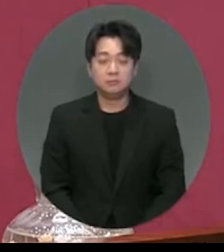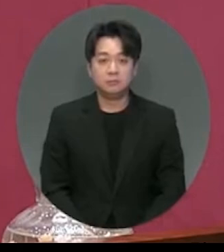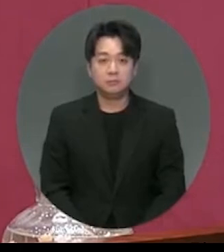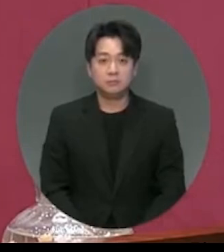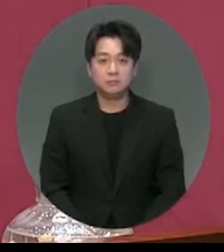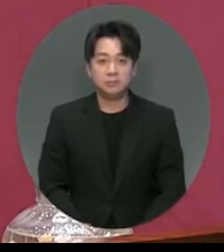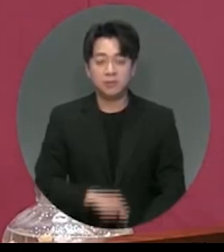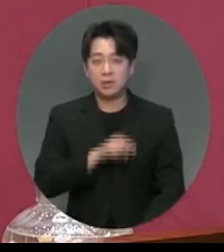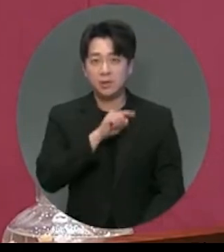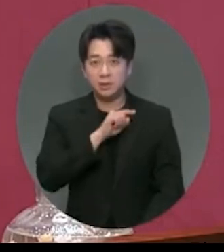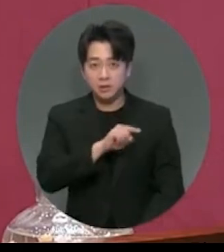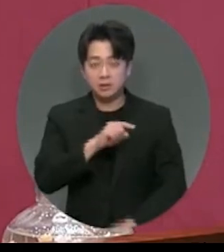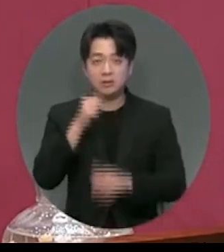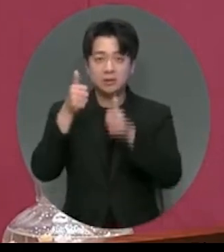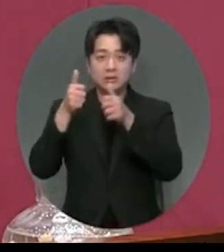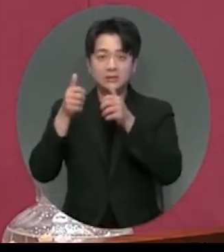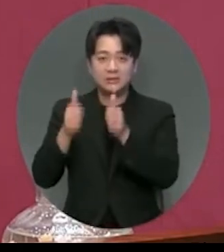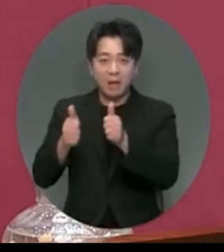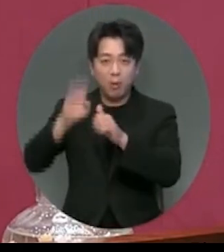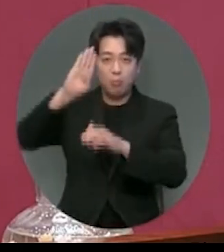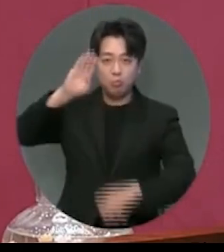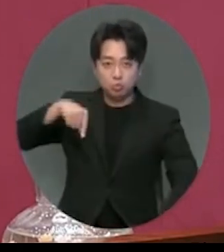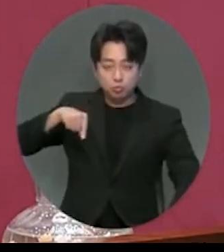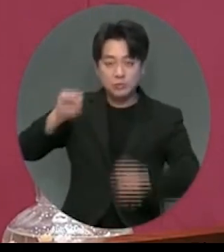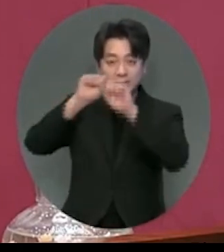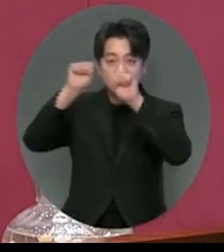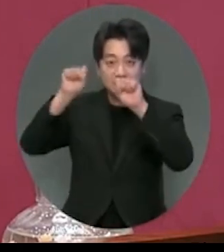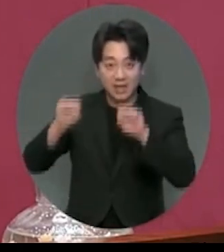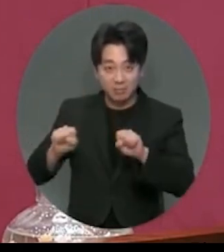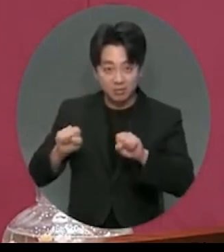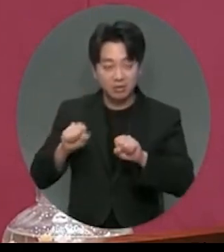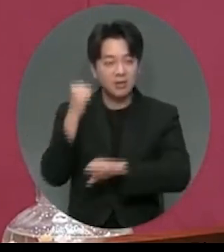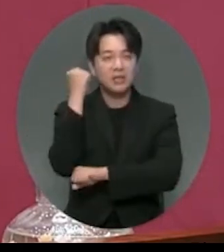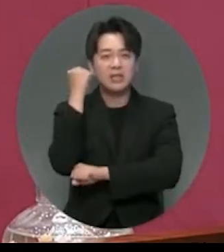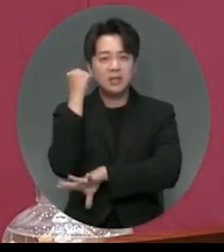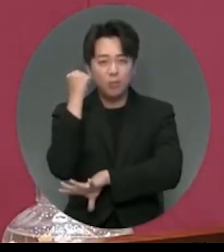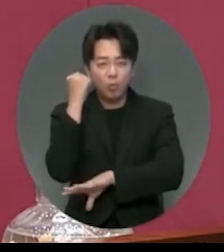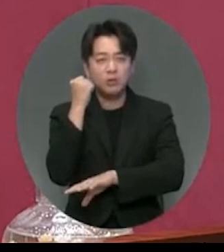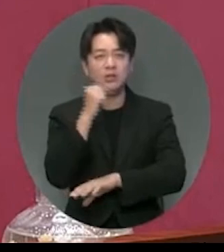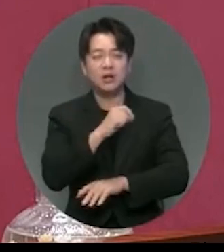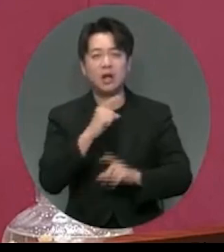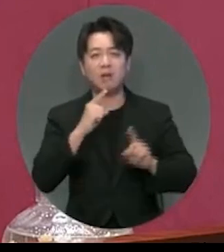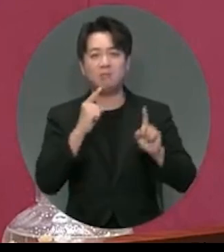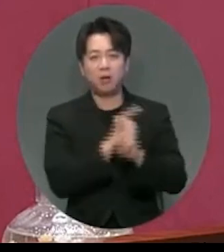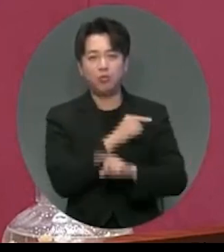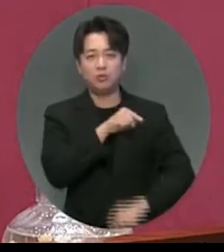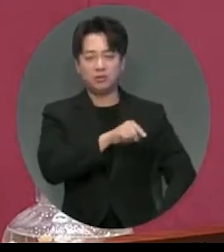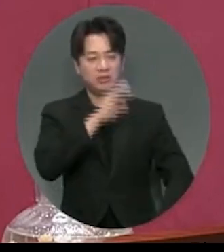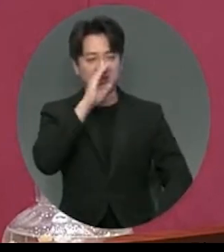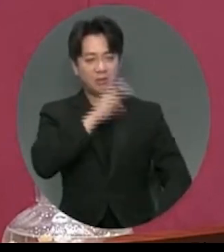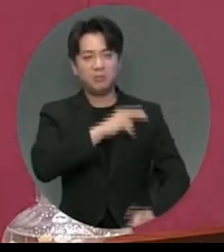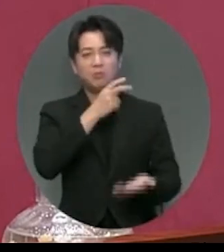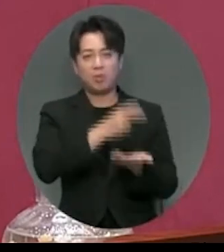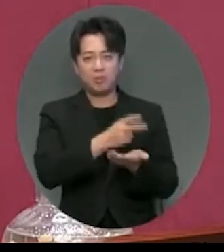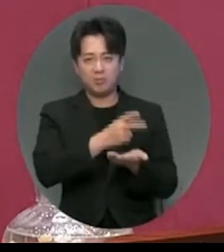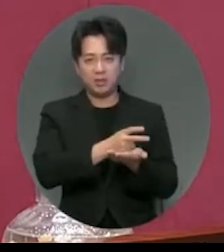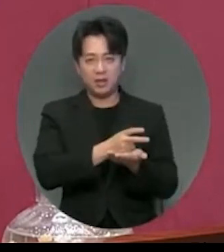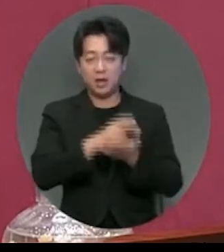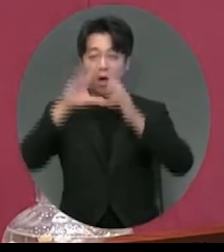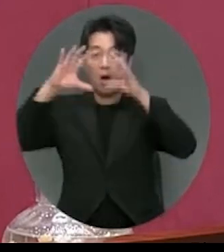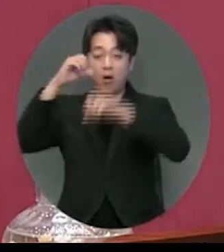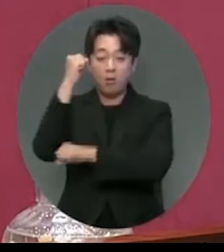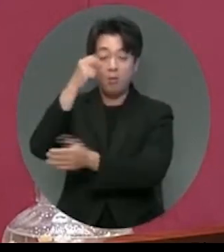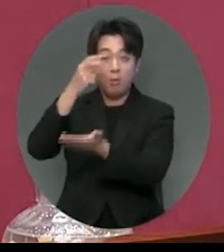사법 시스템의 기본 원칙을 훼손하는 것입니다. 이외에도 위헌적인 요소가 너무나 많습니다.